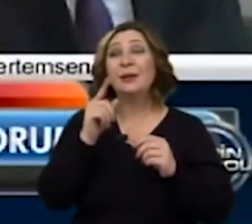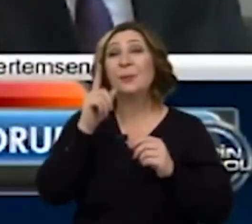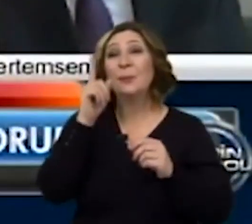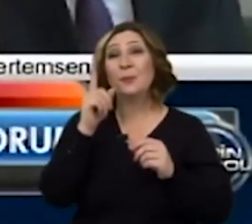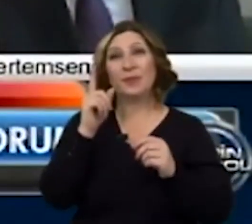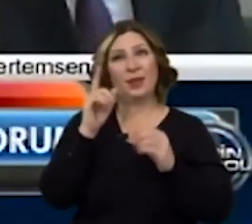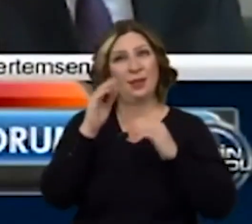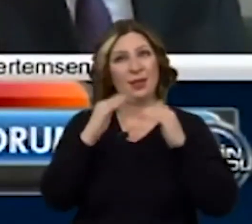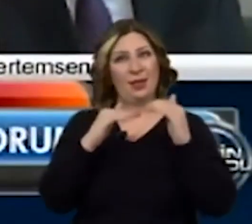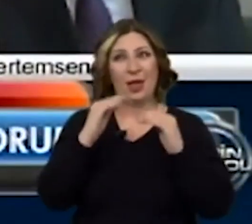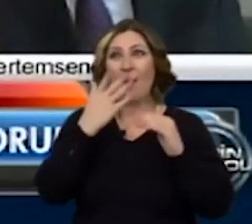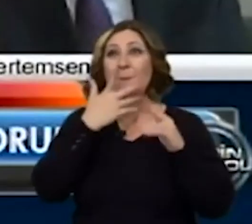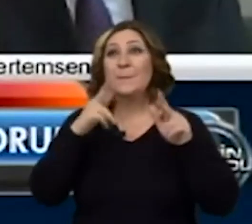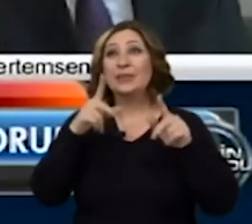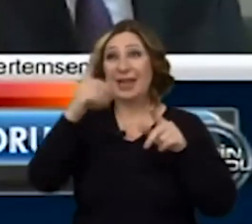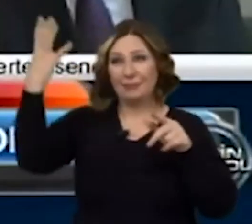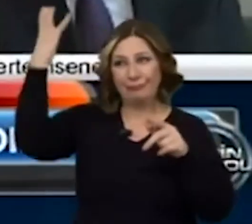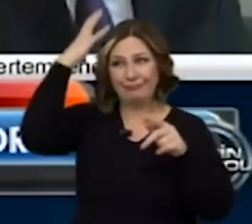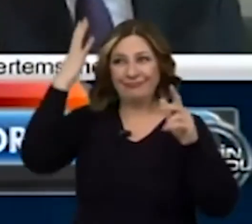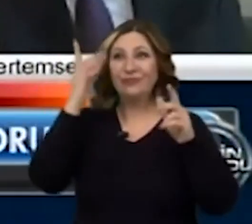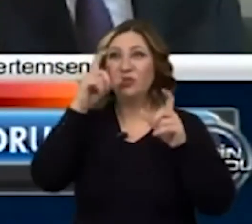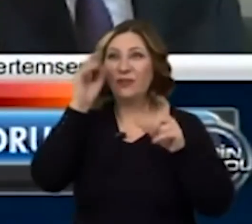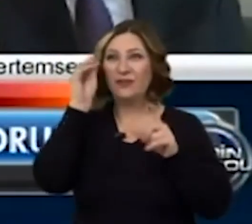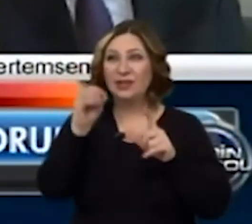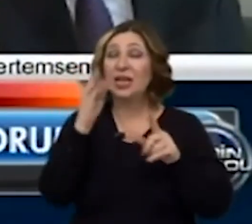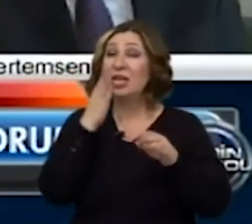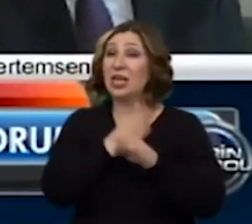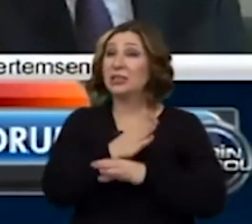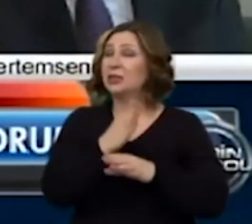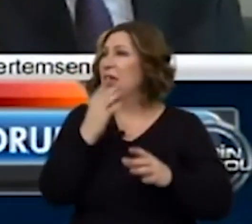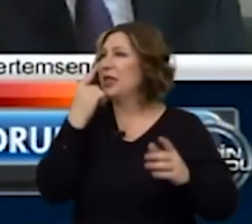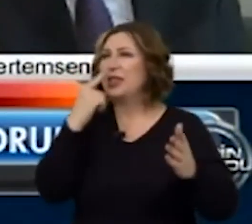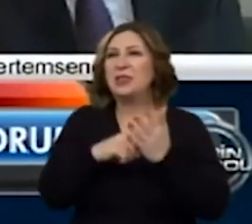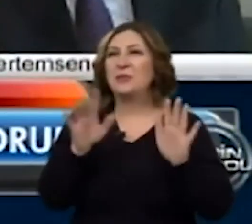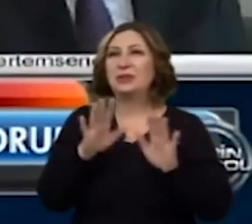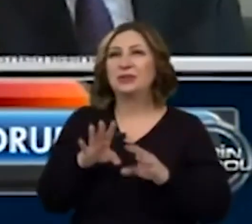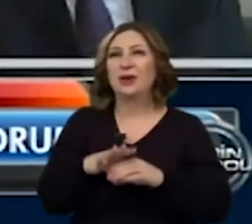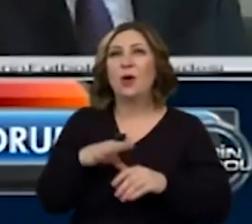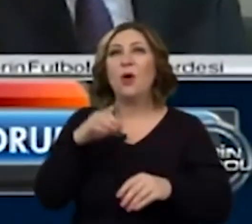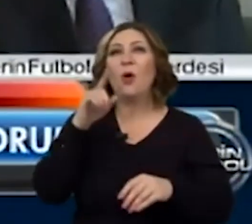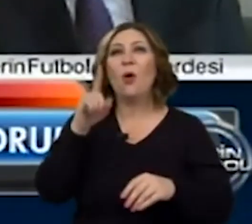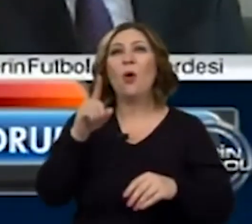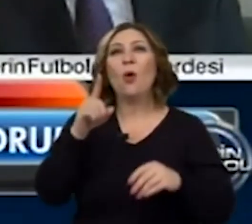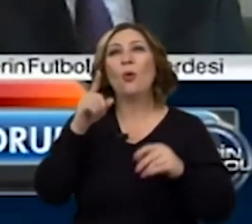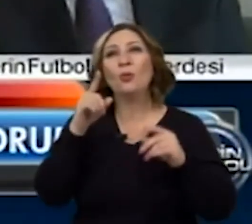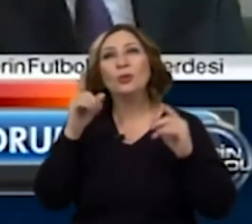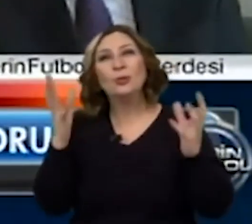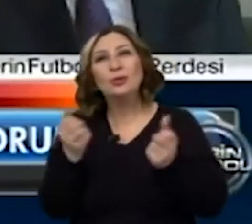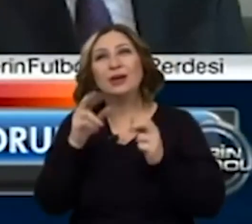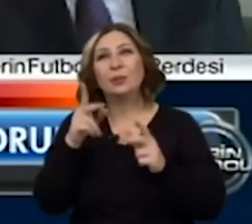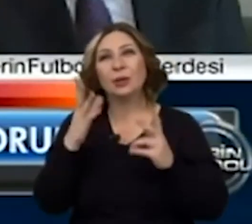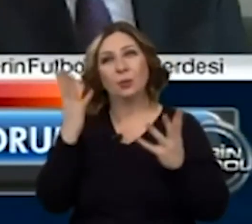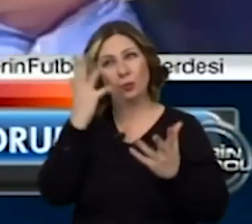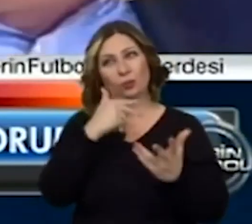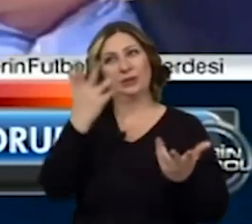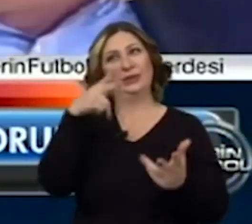Paint marifetiyle Haydar Dümen'e benzetilen fotoğrafına verdiğin tepki gerçekten paha biçilmezdi. Öyle o erkek bu tutar mutar gibi. Ya